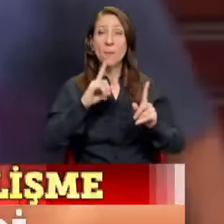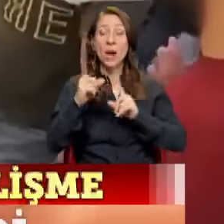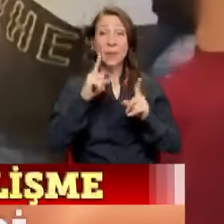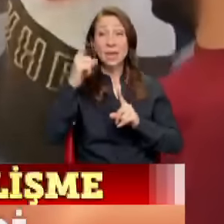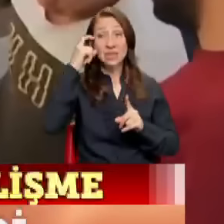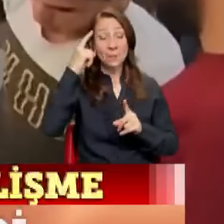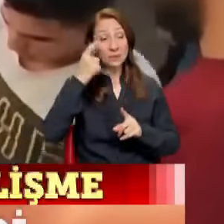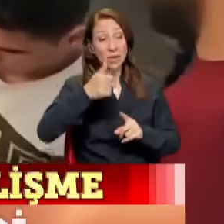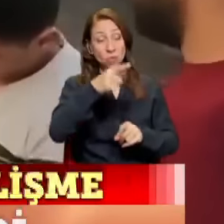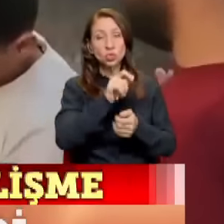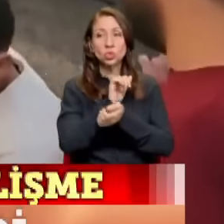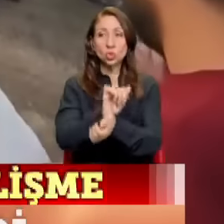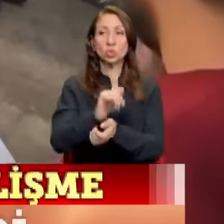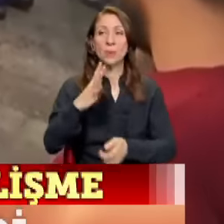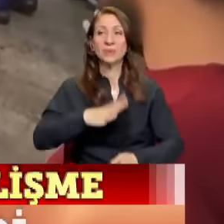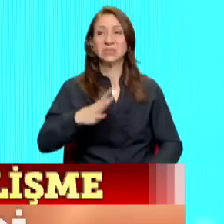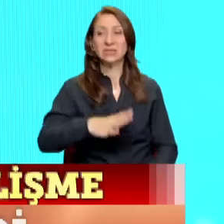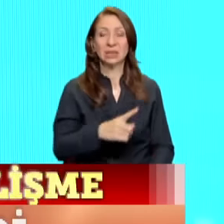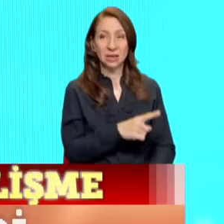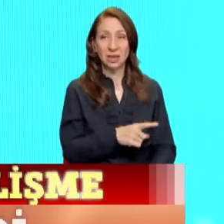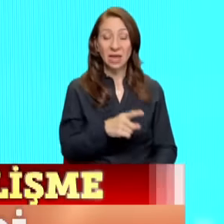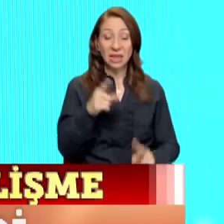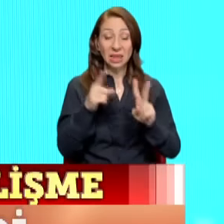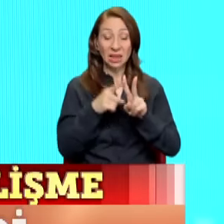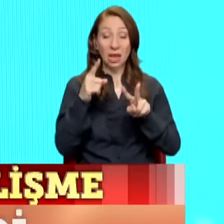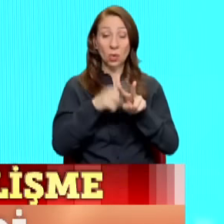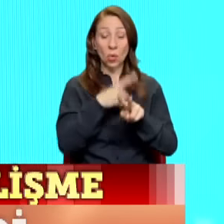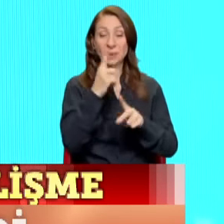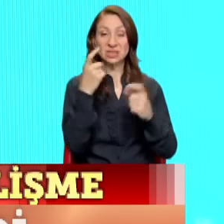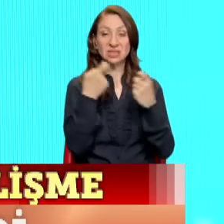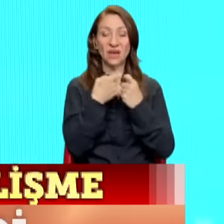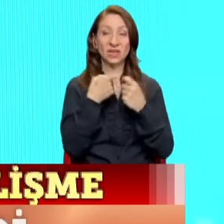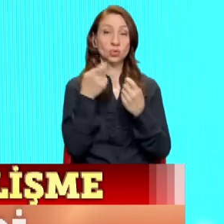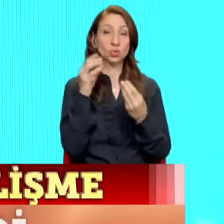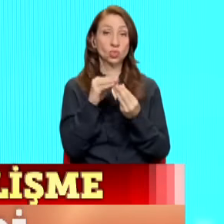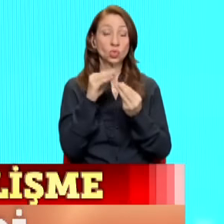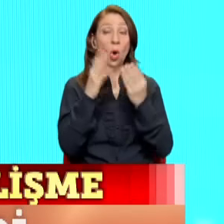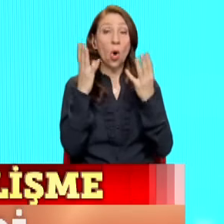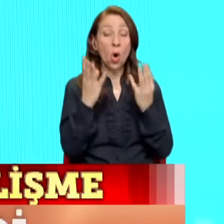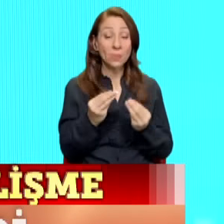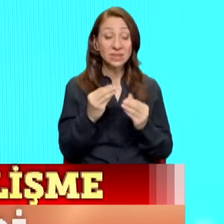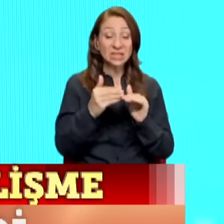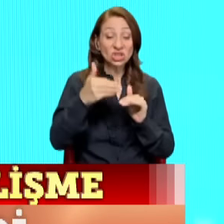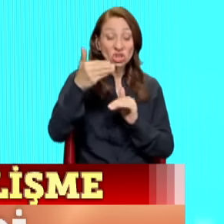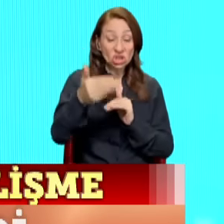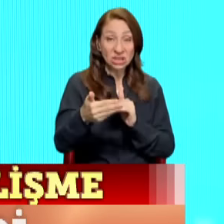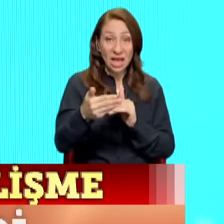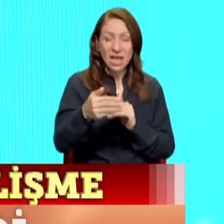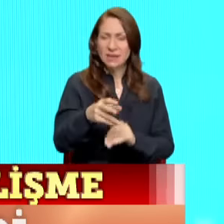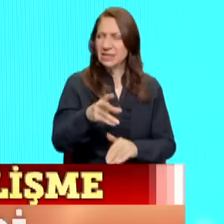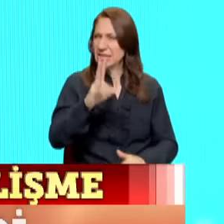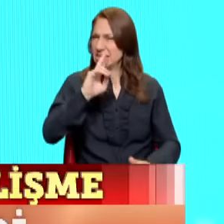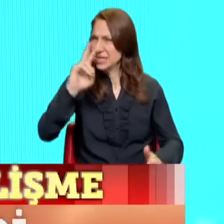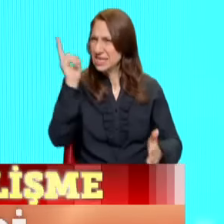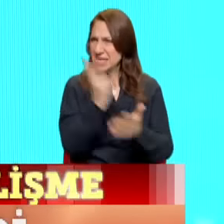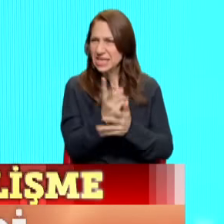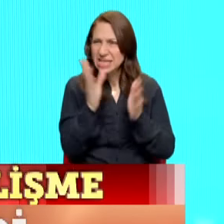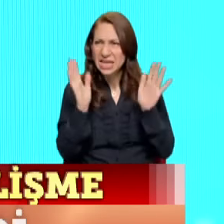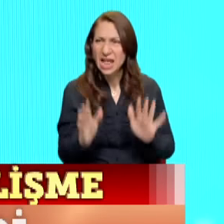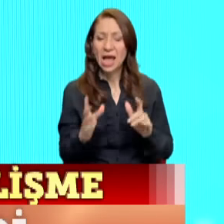İsrail başbakanının tutuklanmasını talep etti netenyahu bir savaş suçlusu olmanın ötesinde kesinlikle